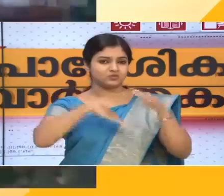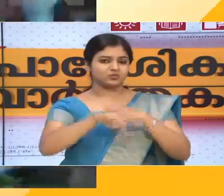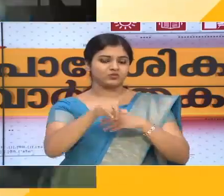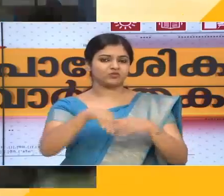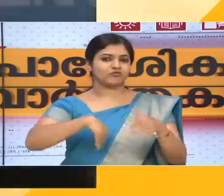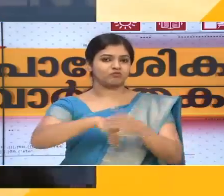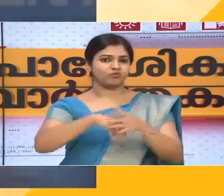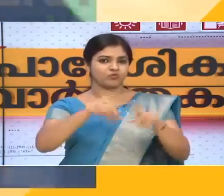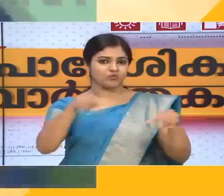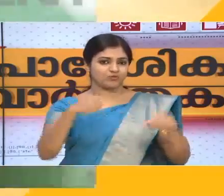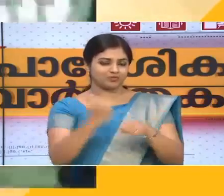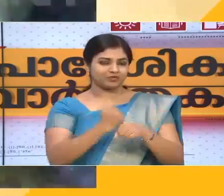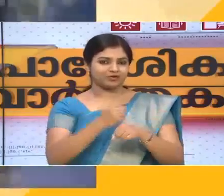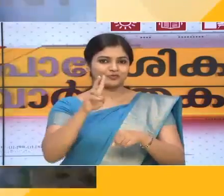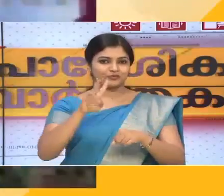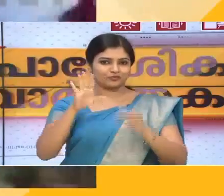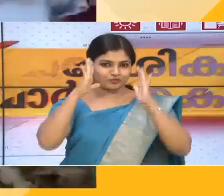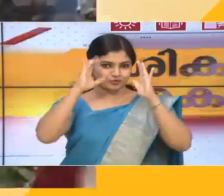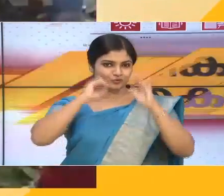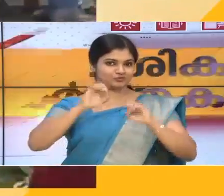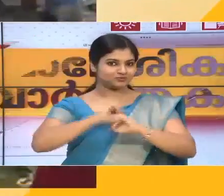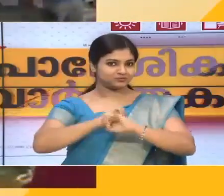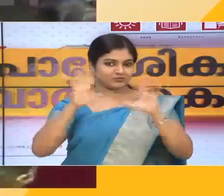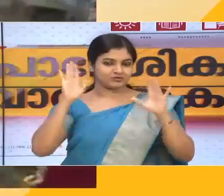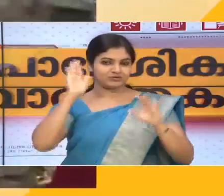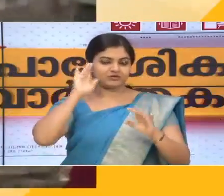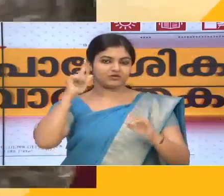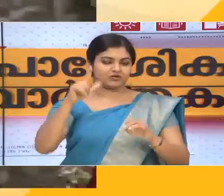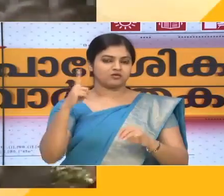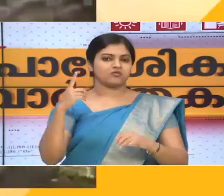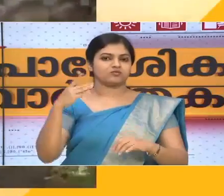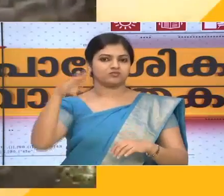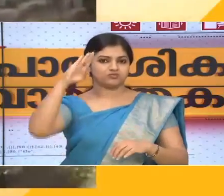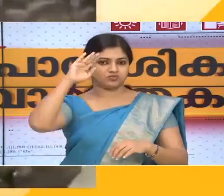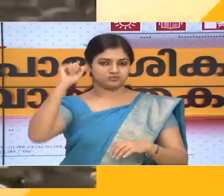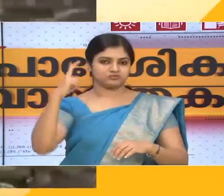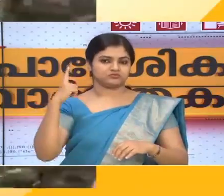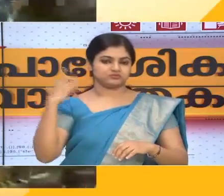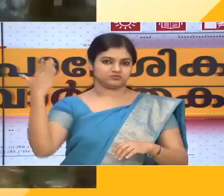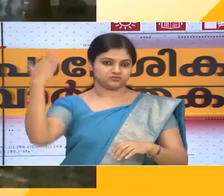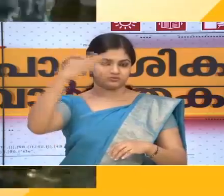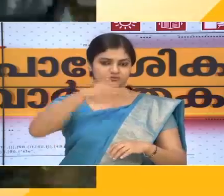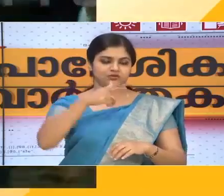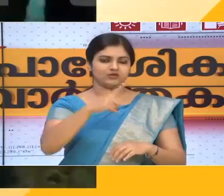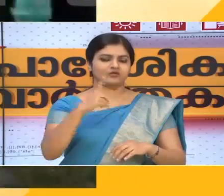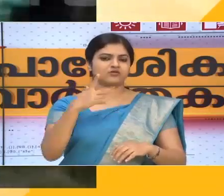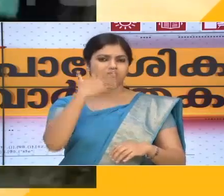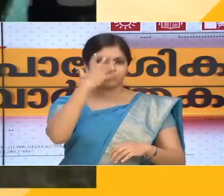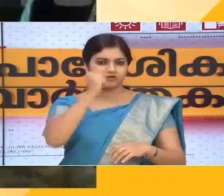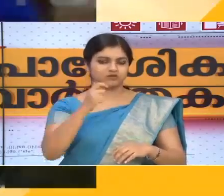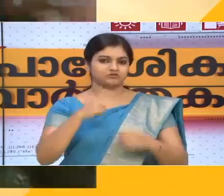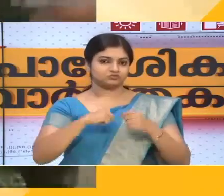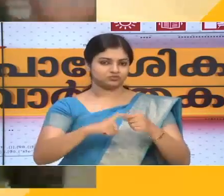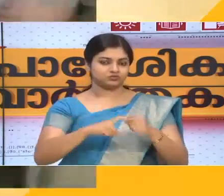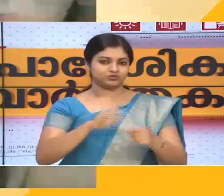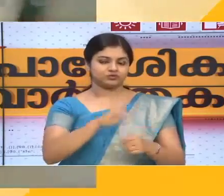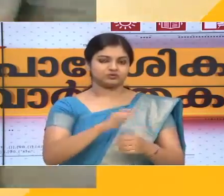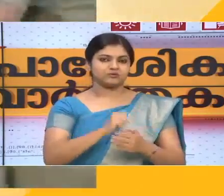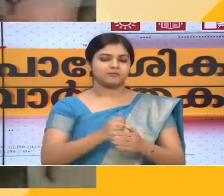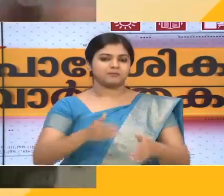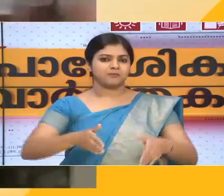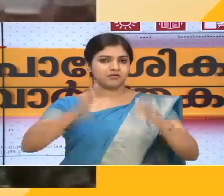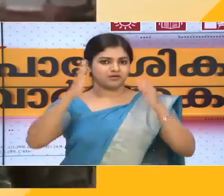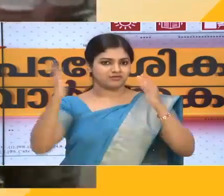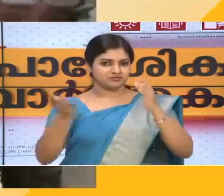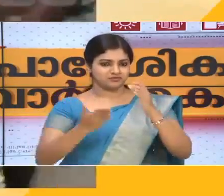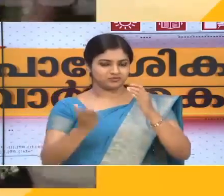24 പുറത്തുവിട്ടതിന് പിന്നാലെ ദേശീയ കടുവ സംരക്ഷണ അതോറിറ്റി സംസ്ഥാന ചീഫ് വൈൽഡ് ലൈഫ് വാർഡനോട് വിശദീകരണം തേടിയിരുന്നു. മരം മുറിച്ച് കടത്തൽ ഉൾപ്പെടെയുള്ള കാര്യങ്ങൾ